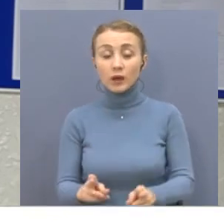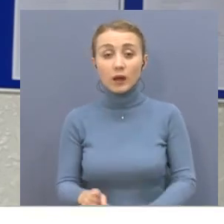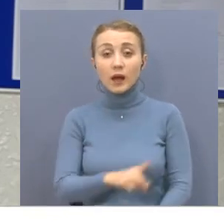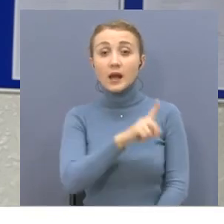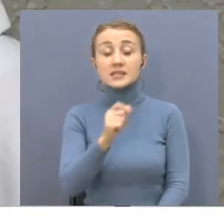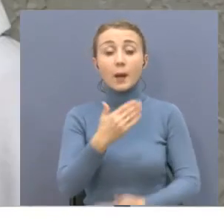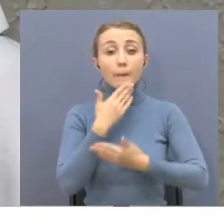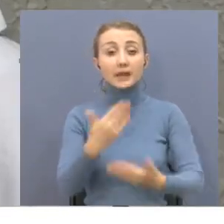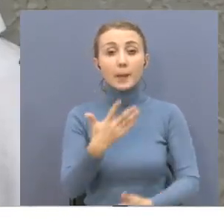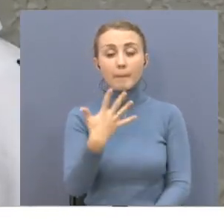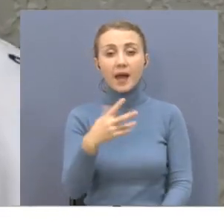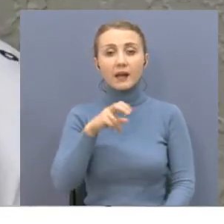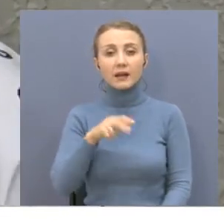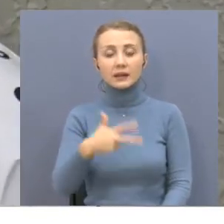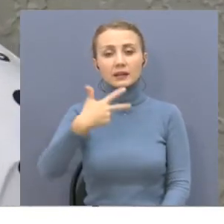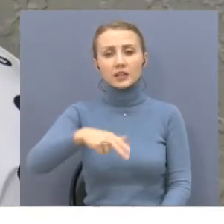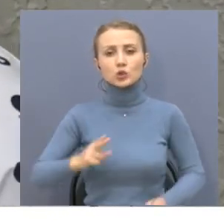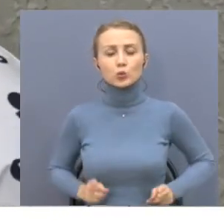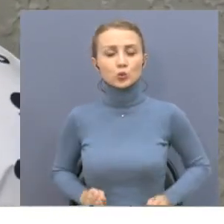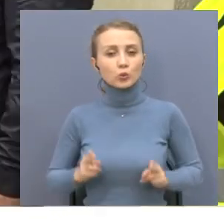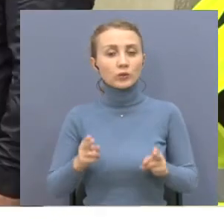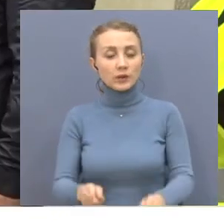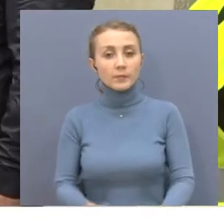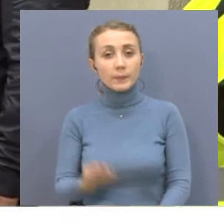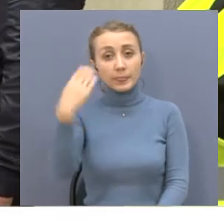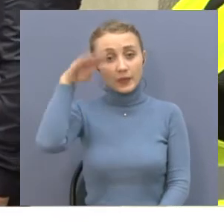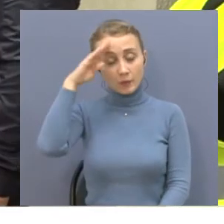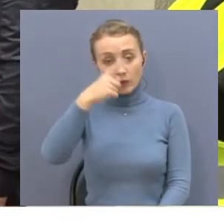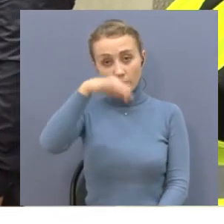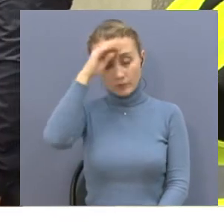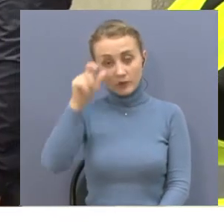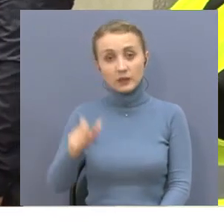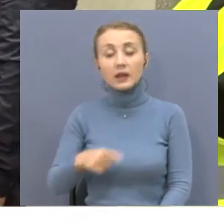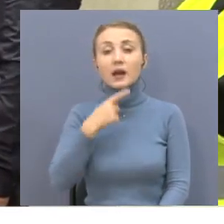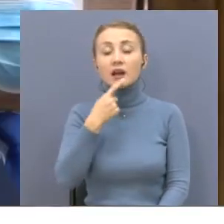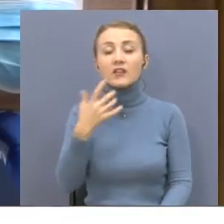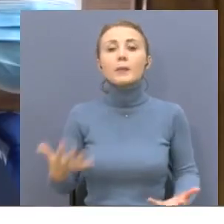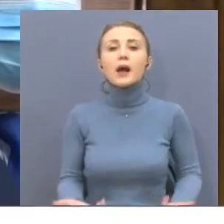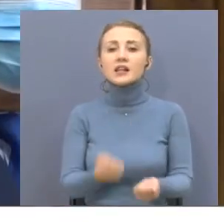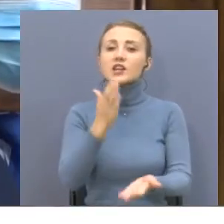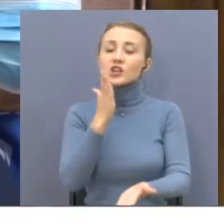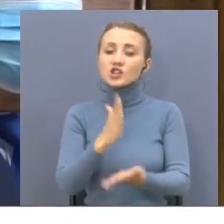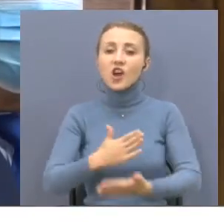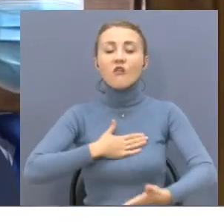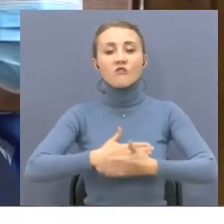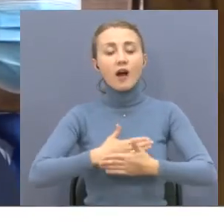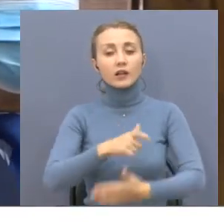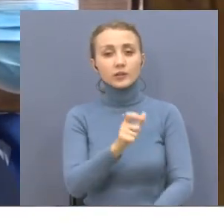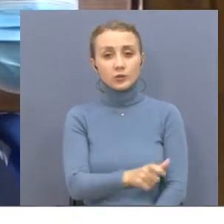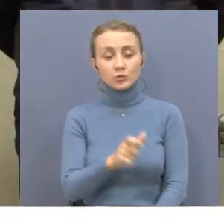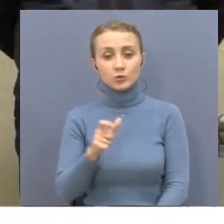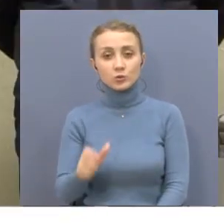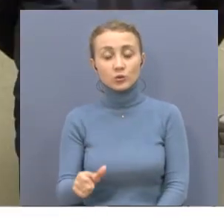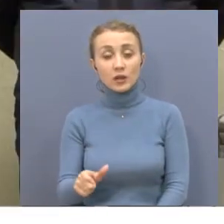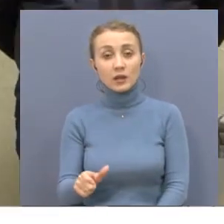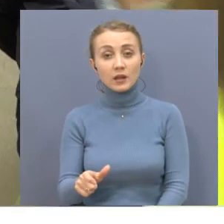өткім келеді. Ақмолалық полицейлер волонтерлардың тарапынан көрсетілген көмекті ерекше атап өтті. Ізгі ниет елшілері балалар мен